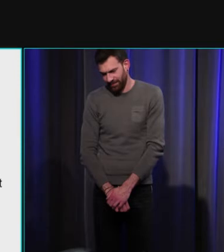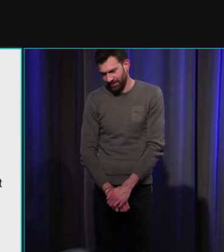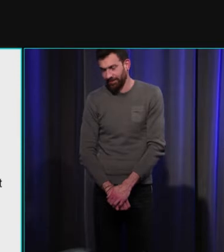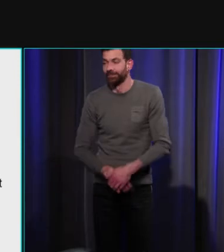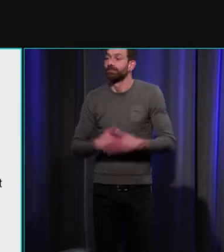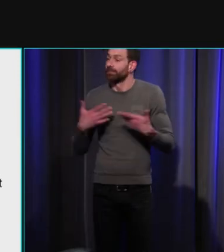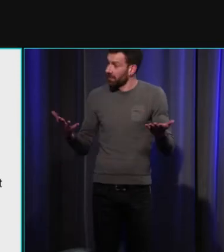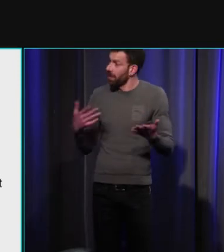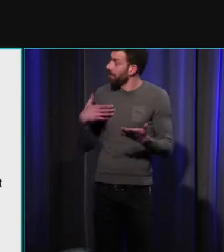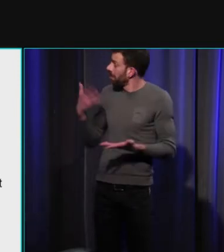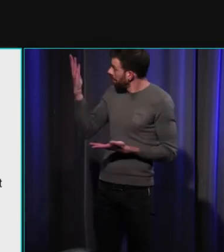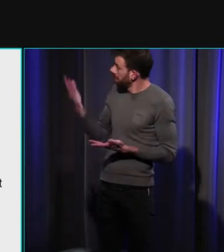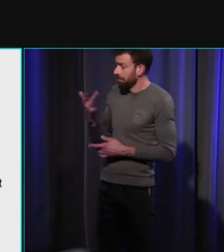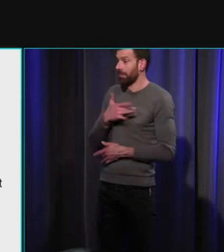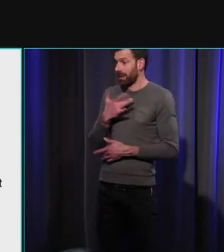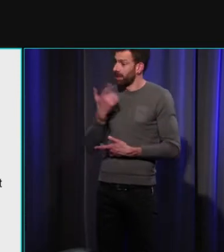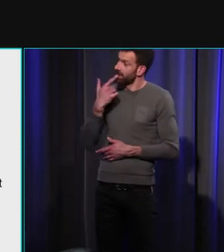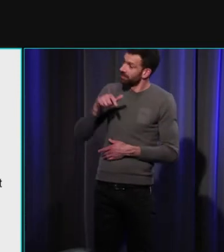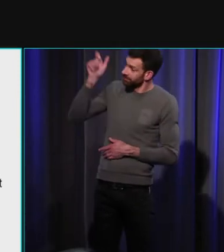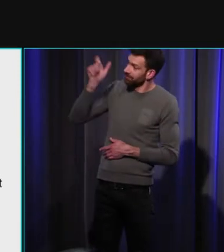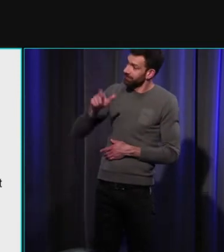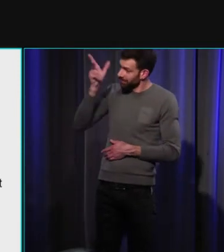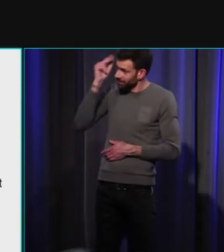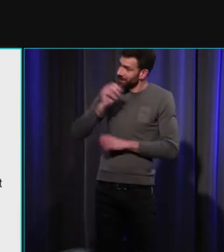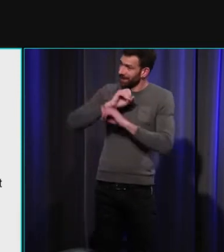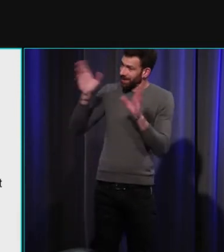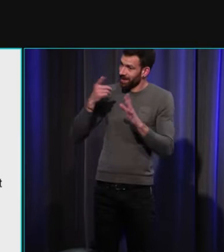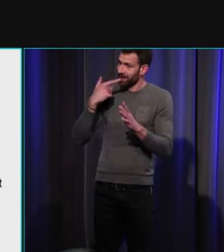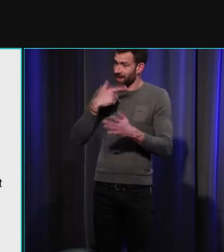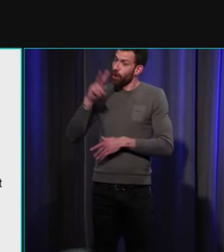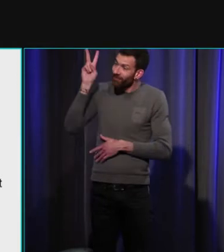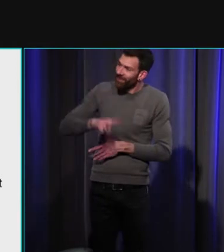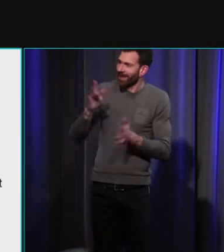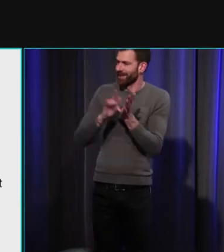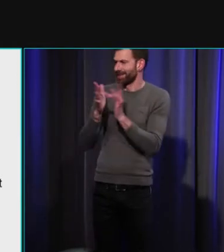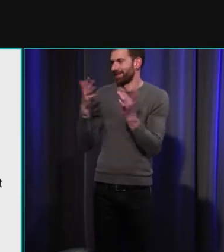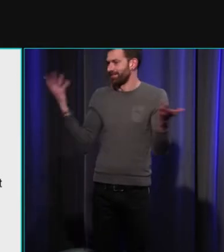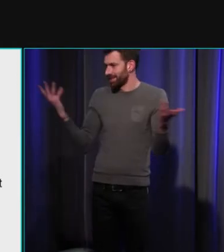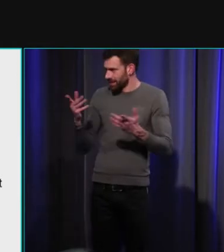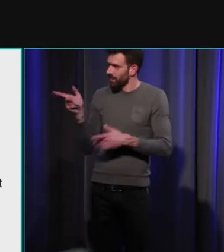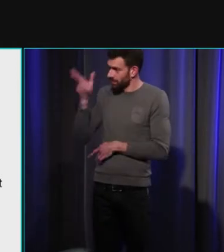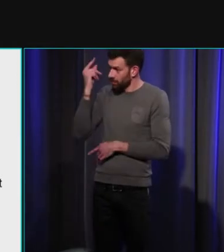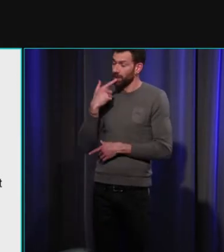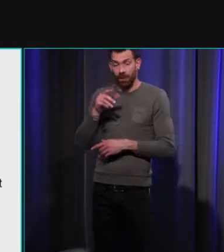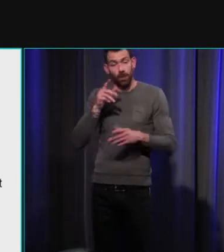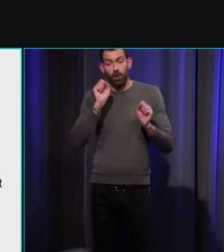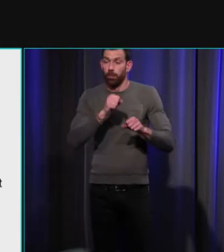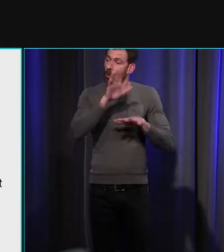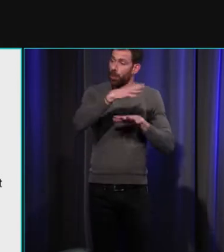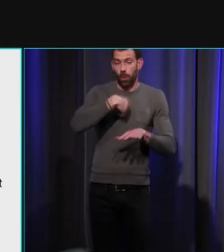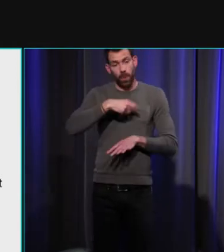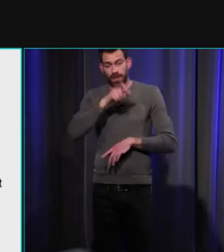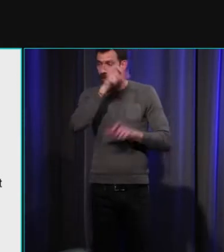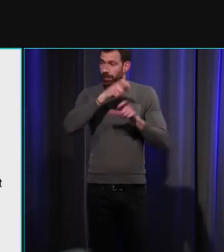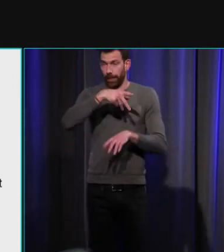intéressant quelqu'un qui a compris ce que c'est que l'intention ce que c'est que le vrai christianisme et que vous pouvez avoir des abrutis à la croisade comme des gens